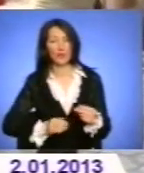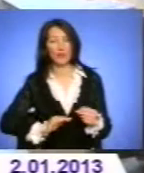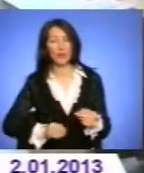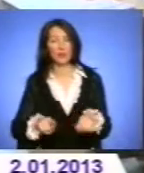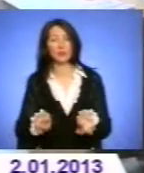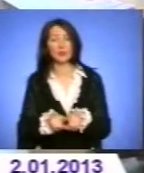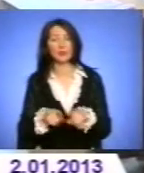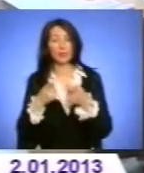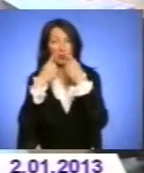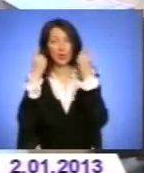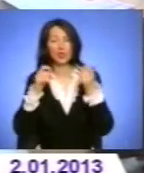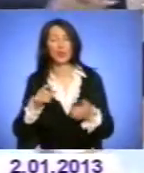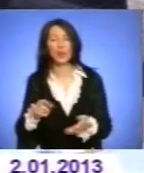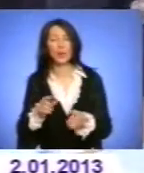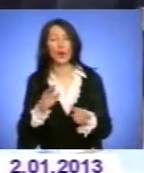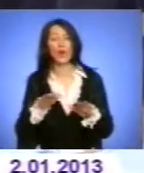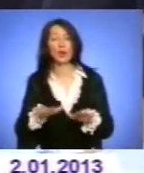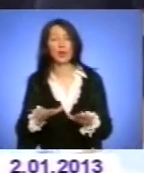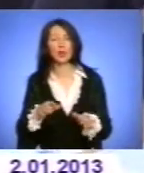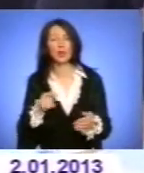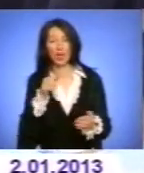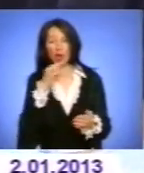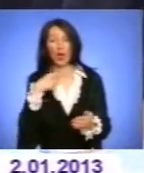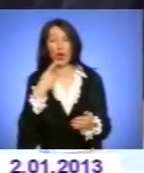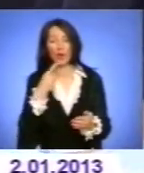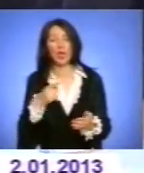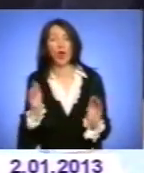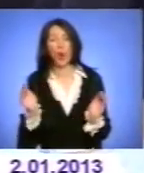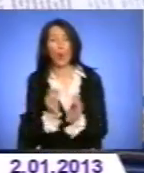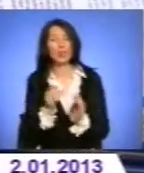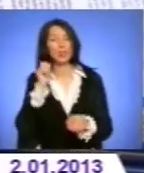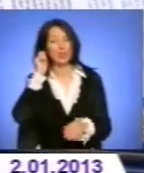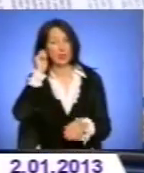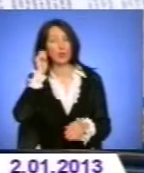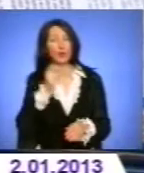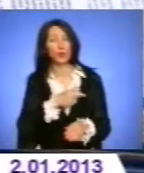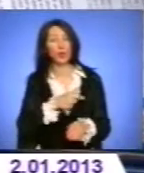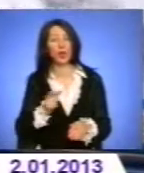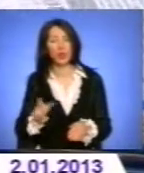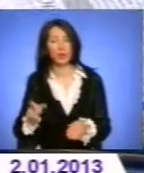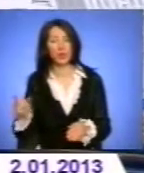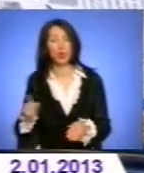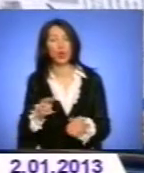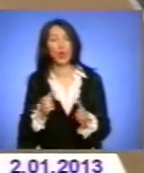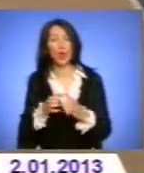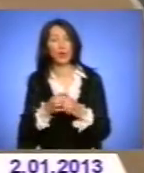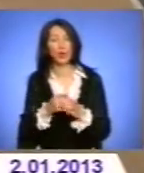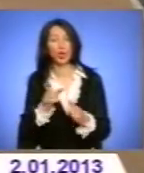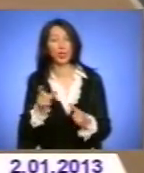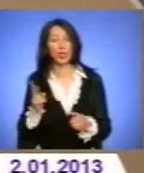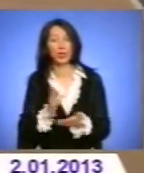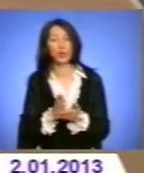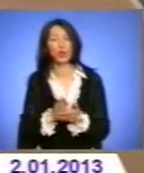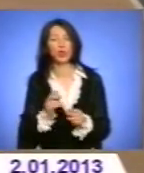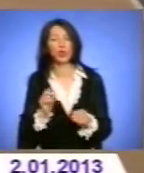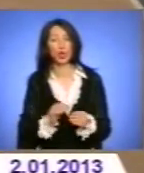вакансії вказувати обмеження за віком кандидатів, пропонувати роботу. До категорії громадян, які мають додаткові гарантії, в